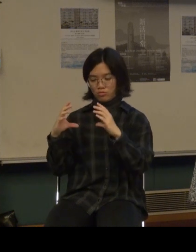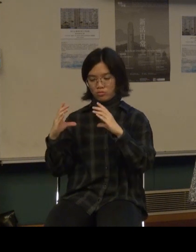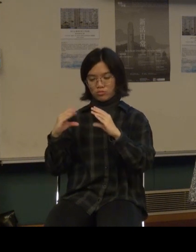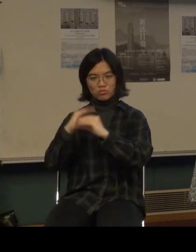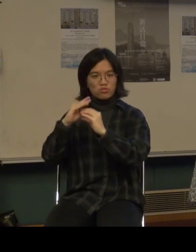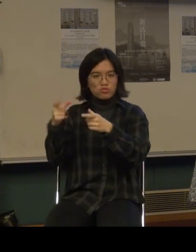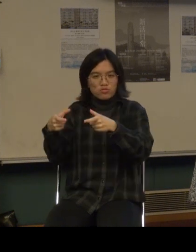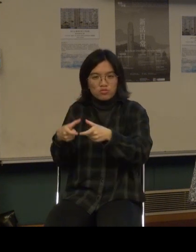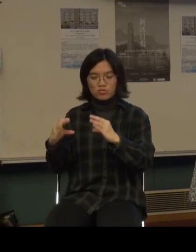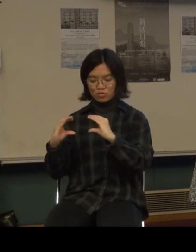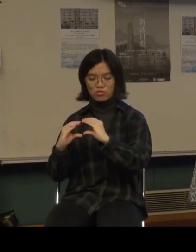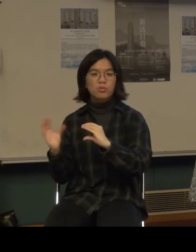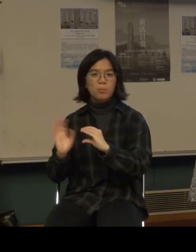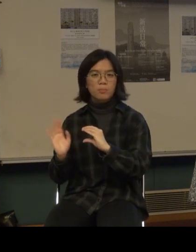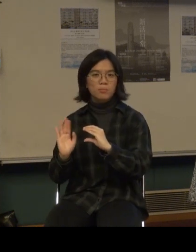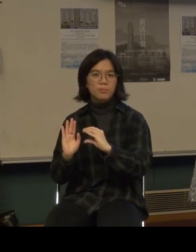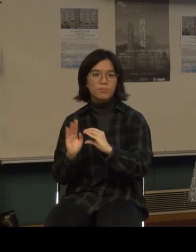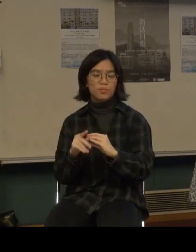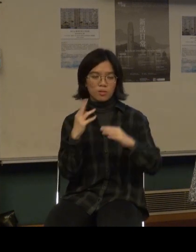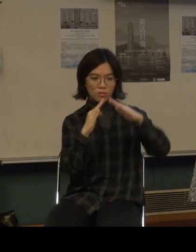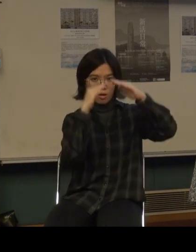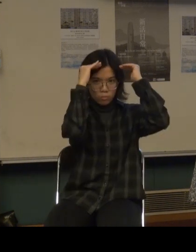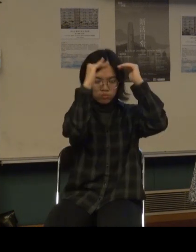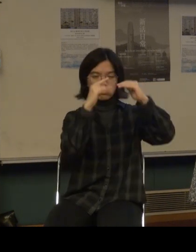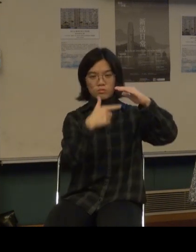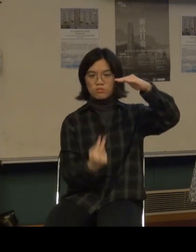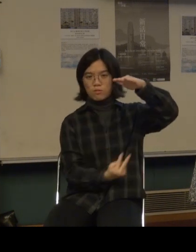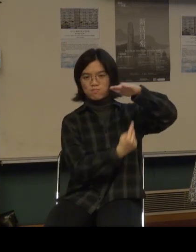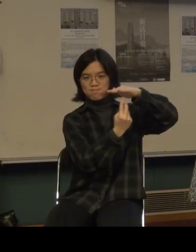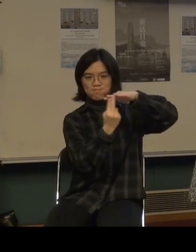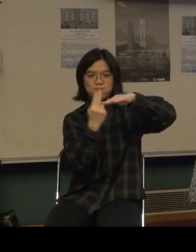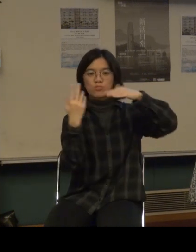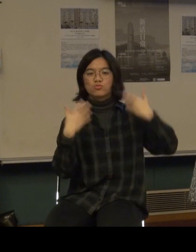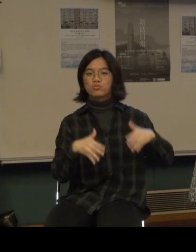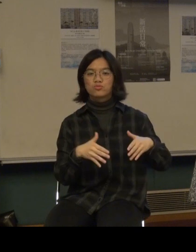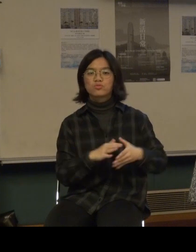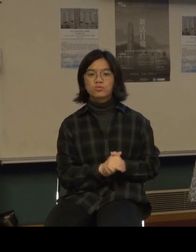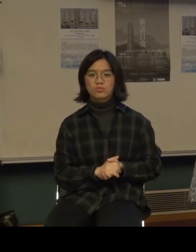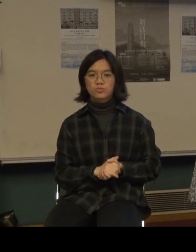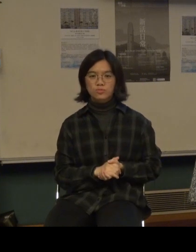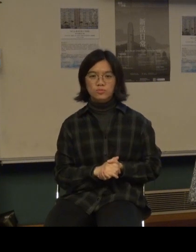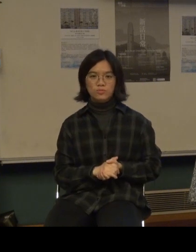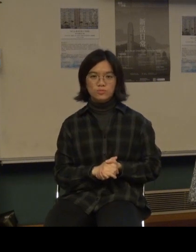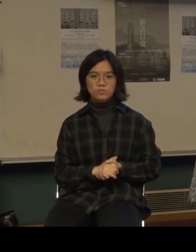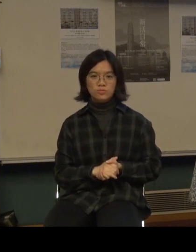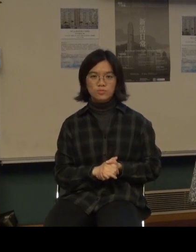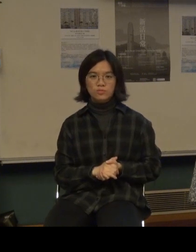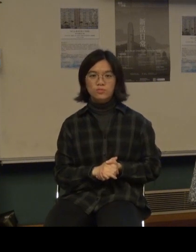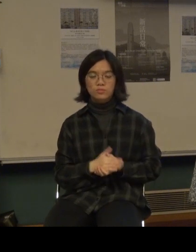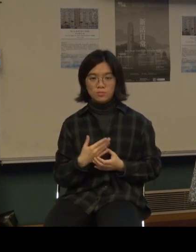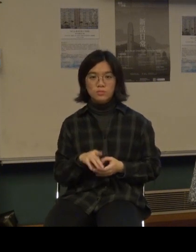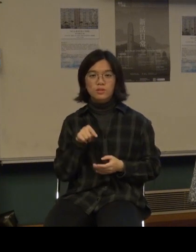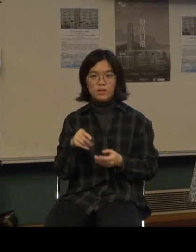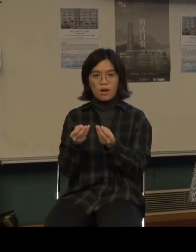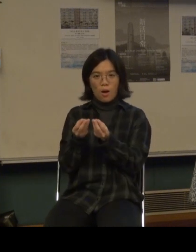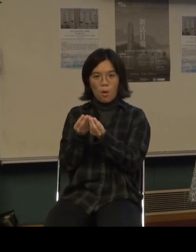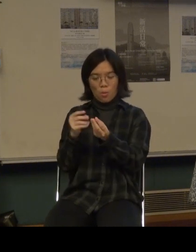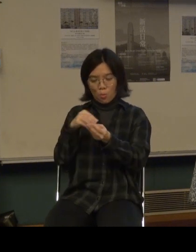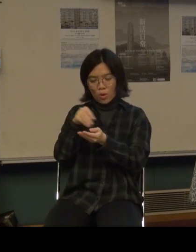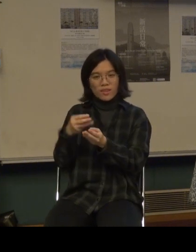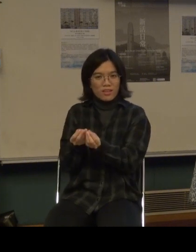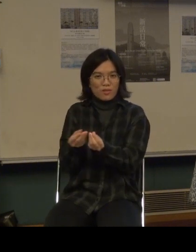一個咁樣嘅大屋頂，頂住一個咁樣嘅大屋頂，咁就係一個咁樣嘅街市啦。嗱呢啲用混凝土嘅設計